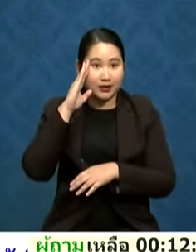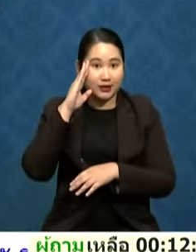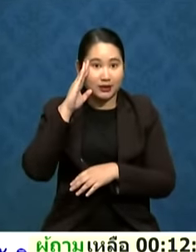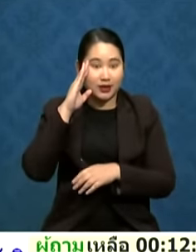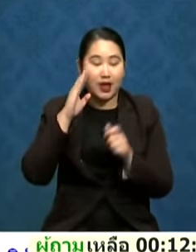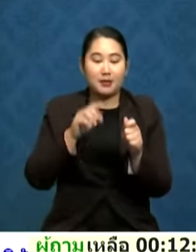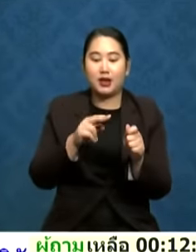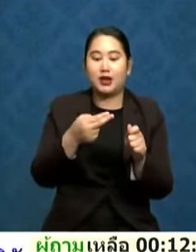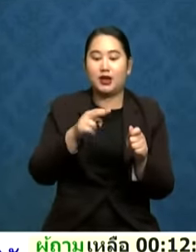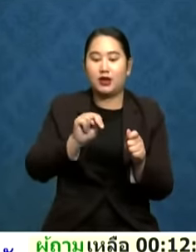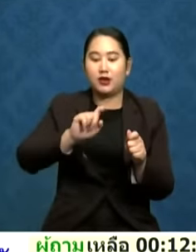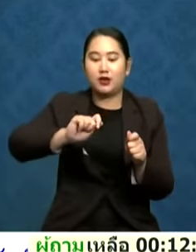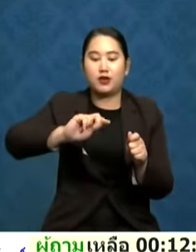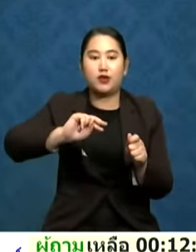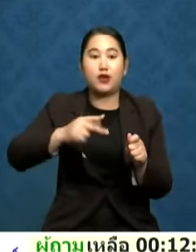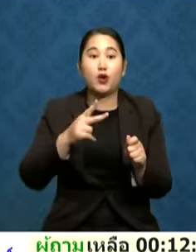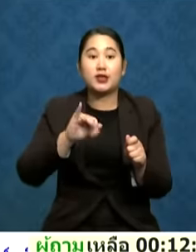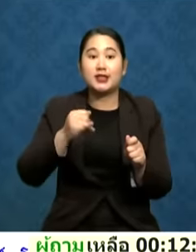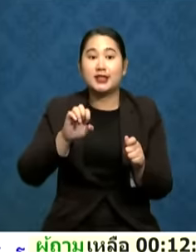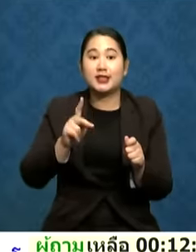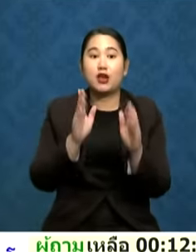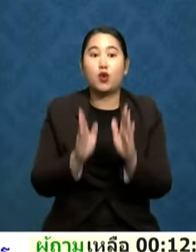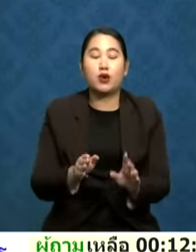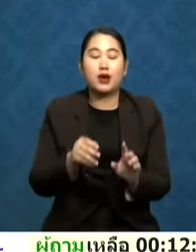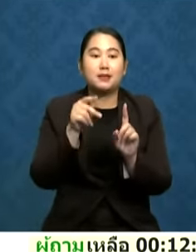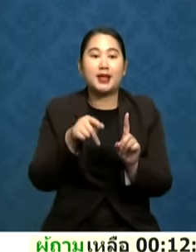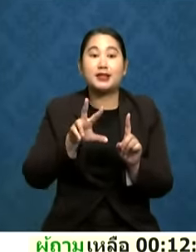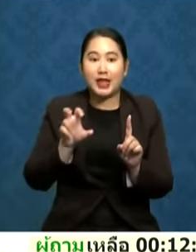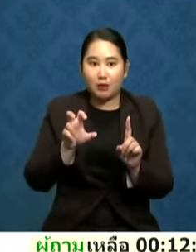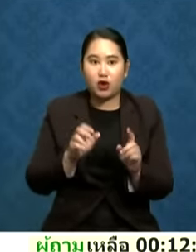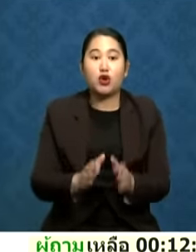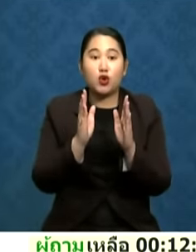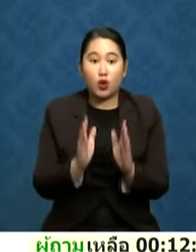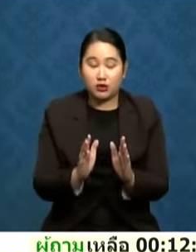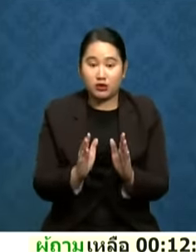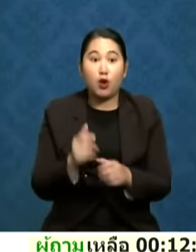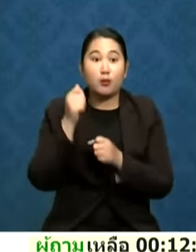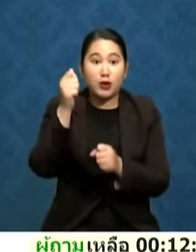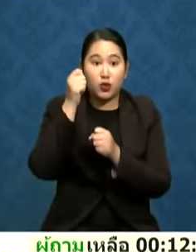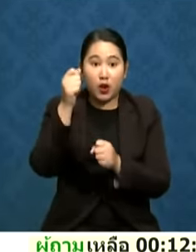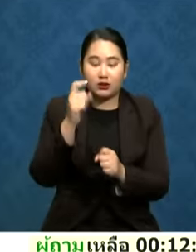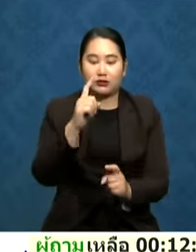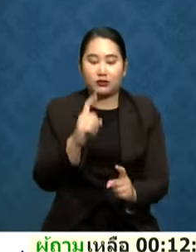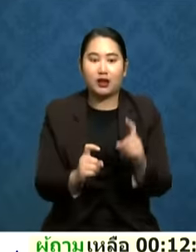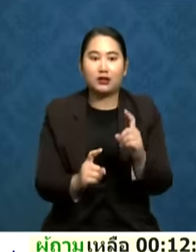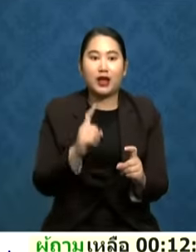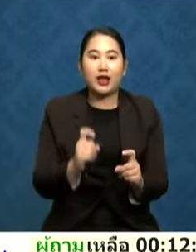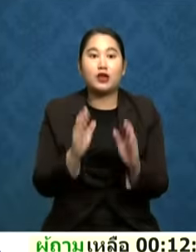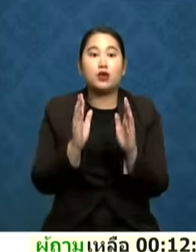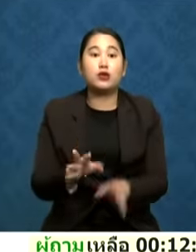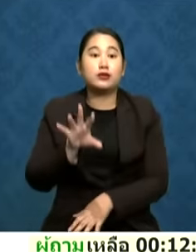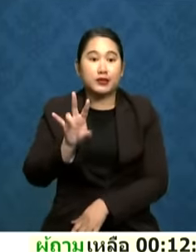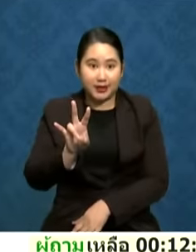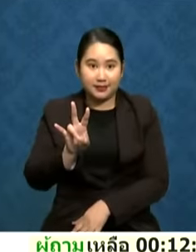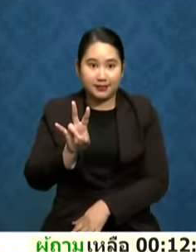1,300 คนปรากฏว่ามีผู้ชุมนุเสียชีวจากการสลายชุมนุม 7 คน